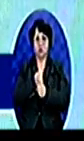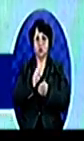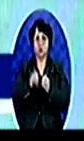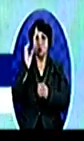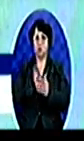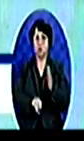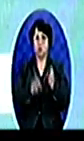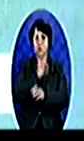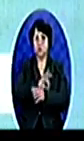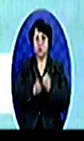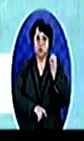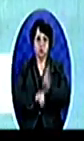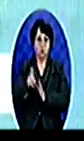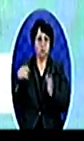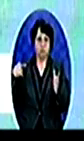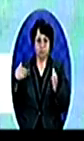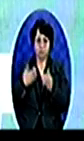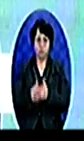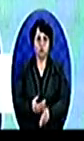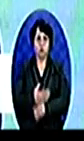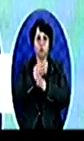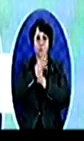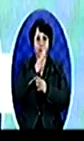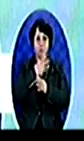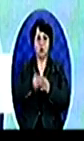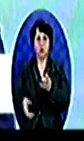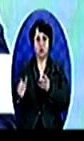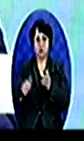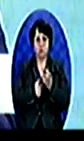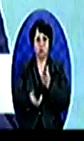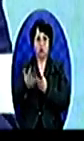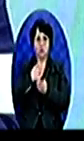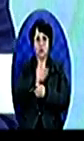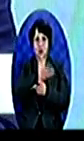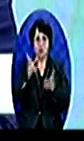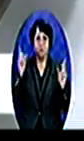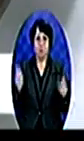төслийг эхлүүлээд дуустал оролцсон та бүхэн дахин баяр хүргье.